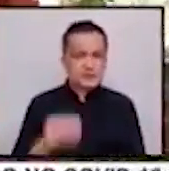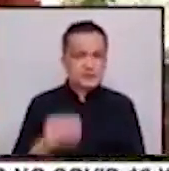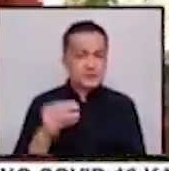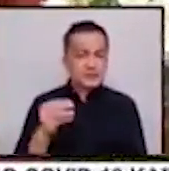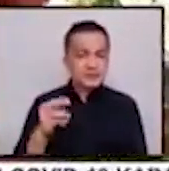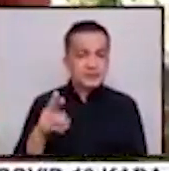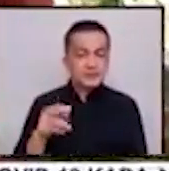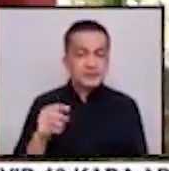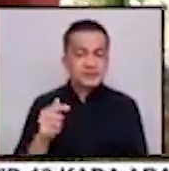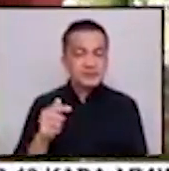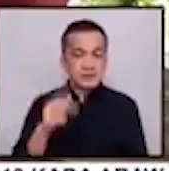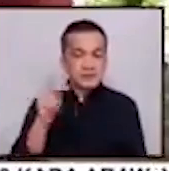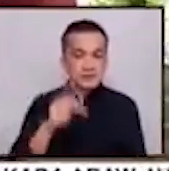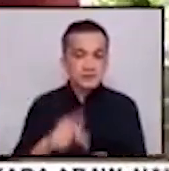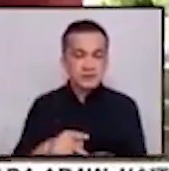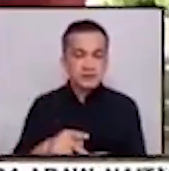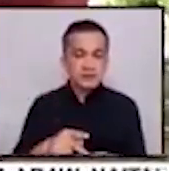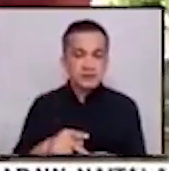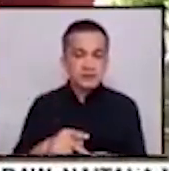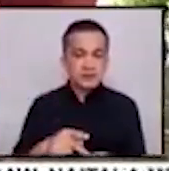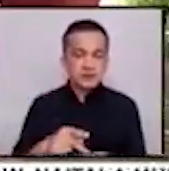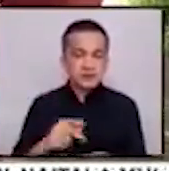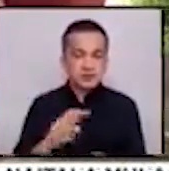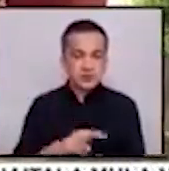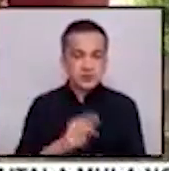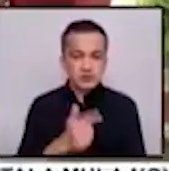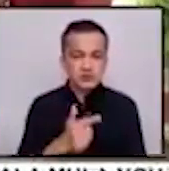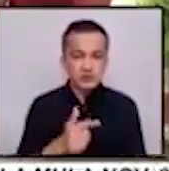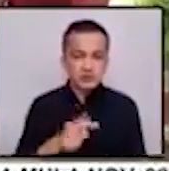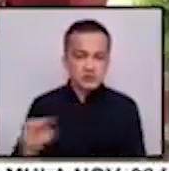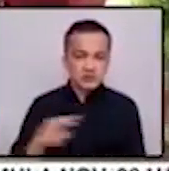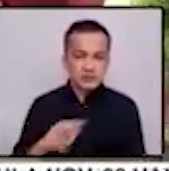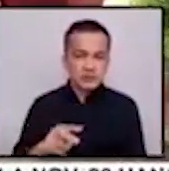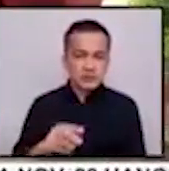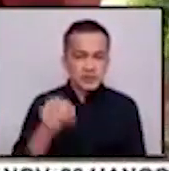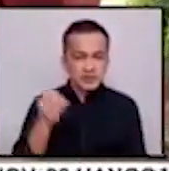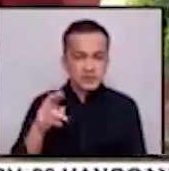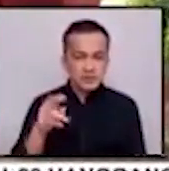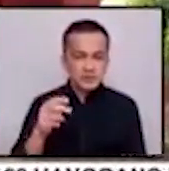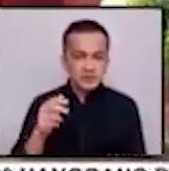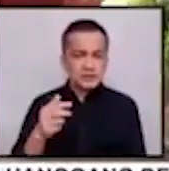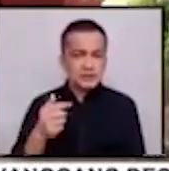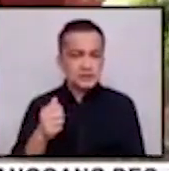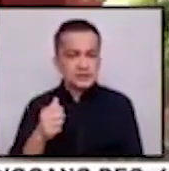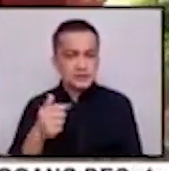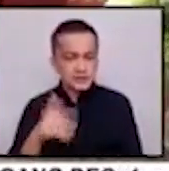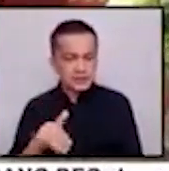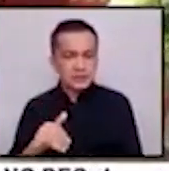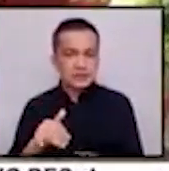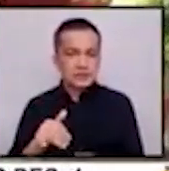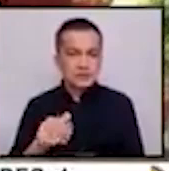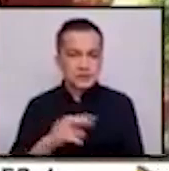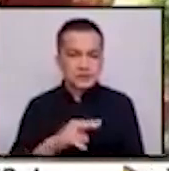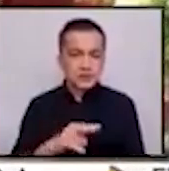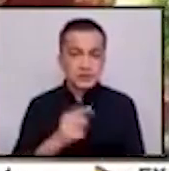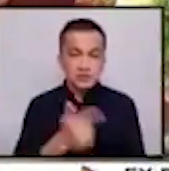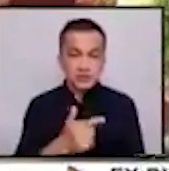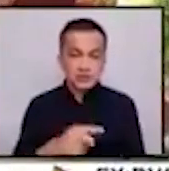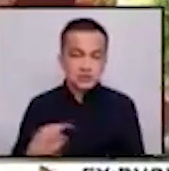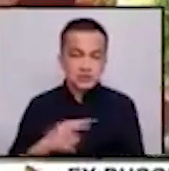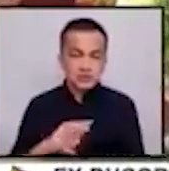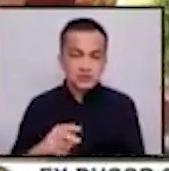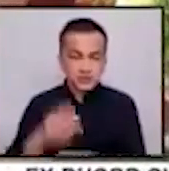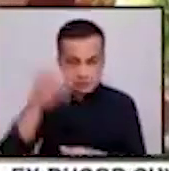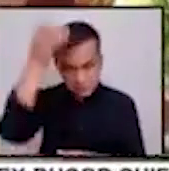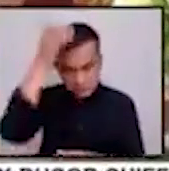ay nakoronahan bilang Mr. Grand International 2022 first runner-up sa Coronation Night na ginanap sa Trinidad and